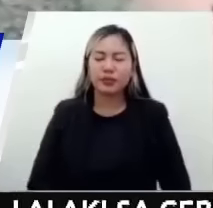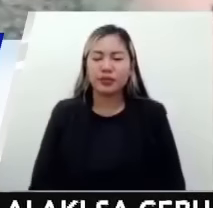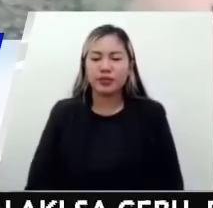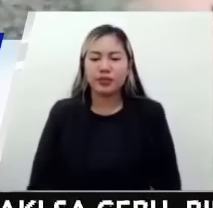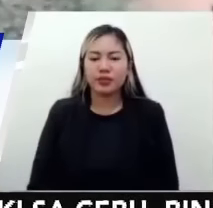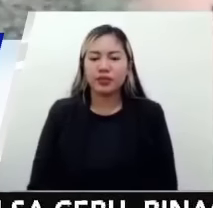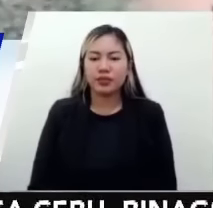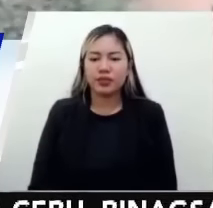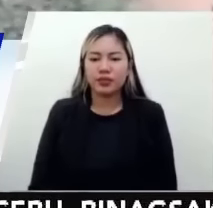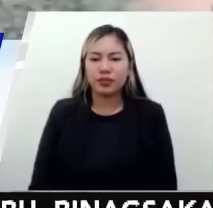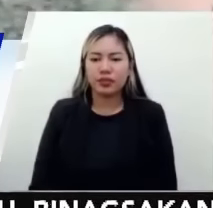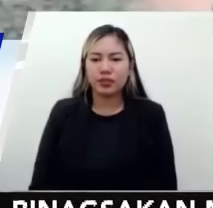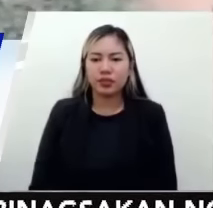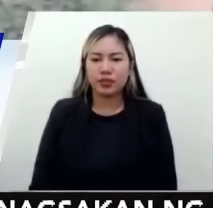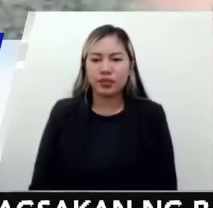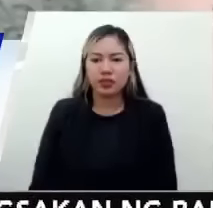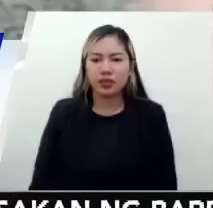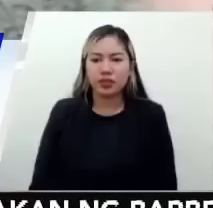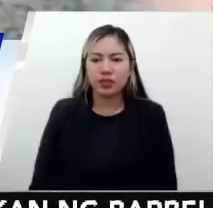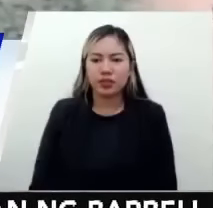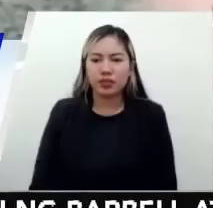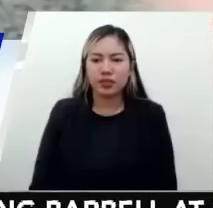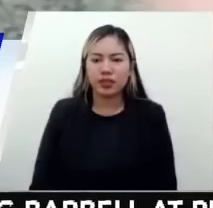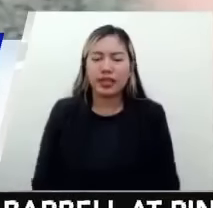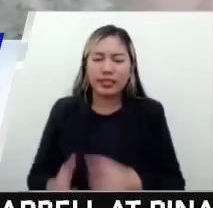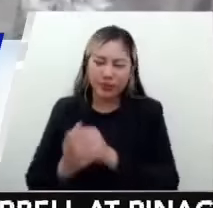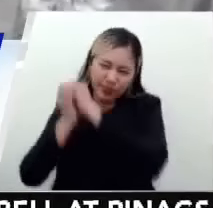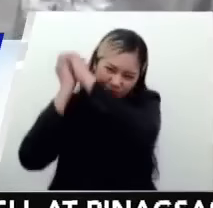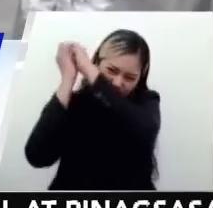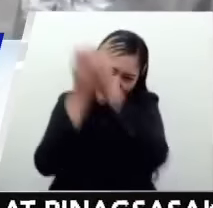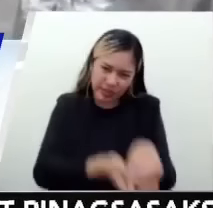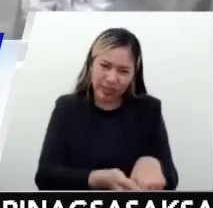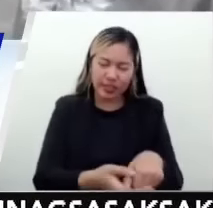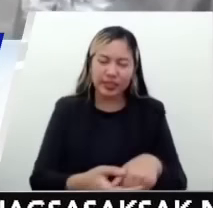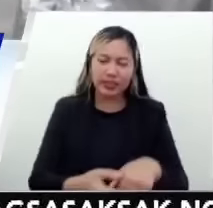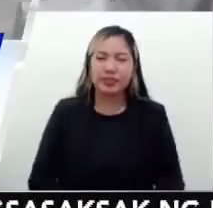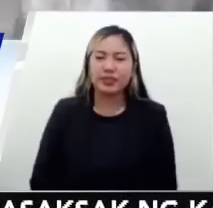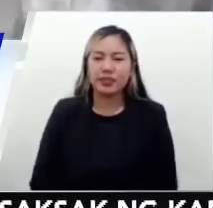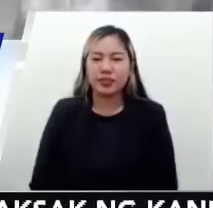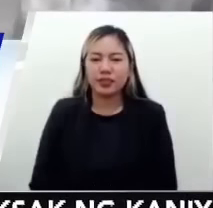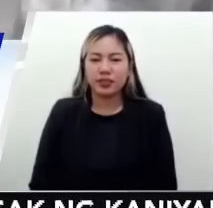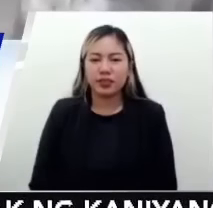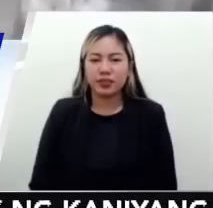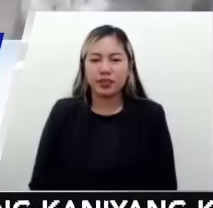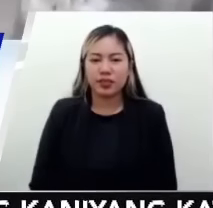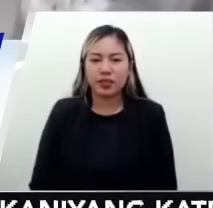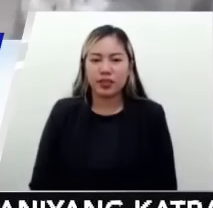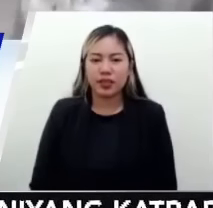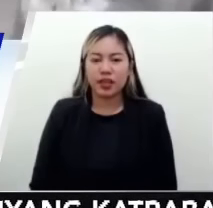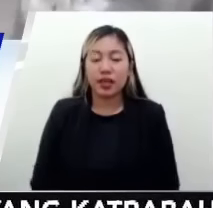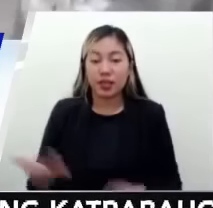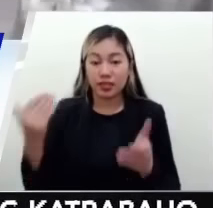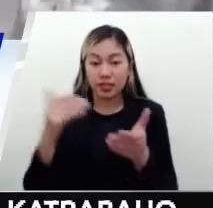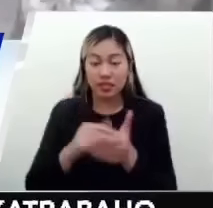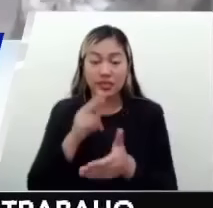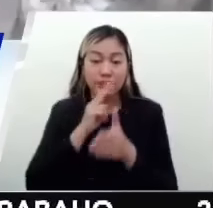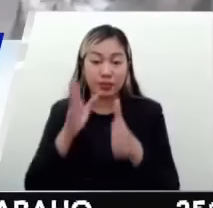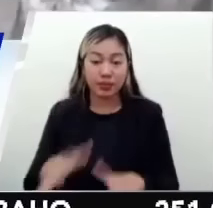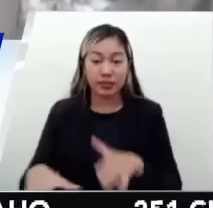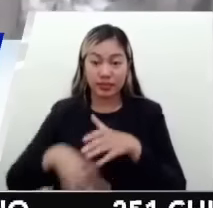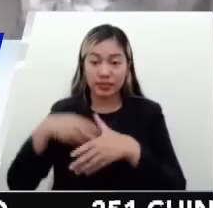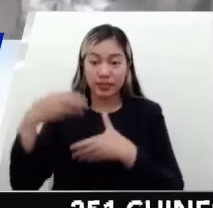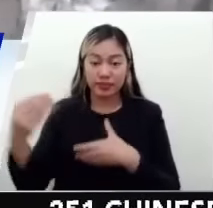Doon na ibinagsak ng sospek ang improvised barbell sa biktima. Muling lumabas ang sospek at may kinuha bago bumalik sa loob ng